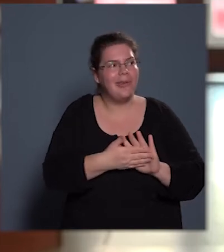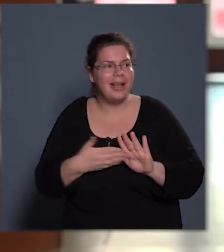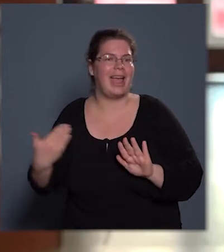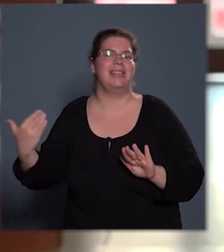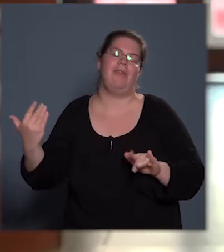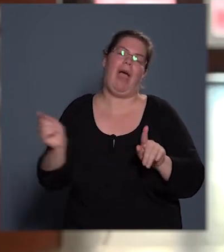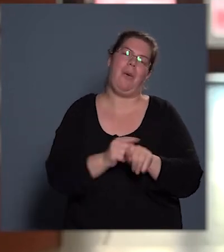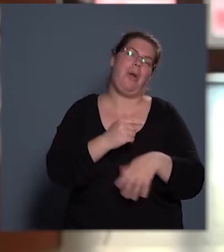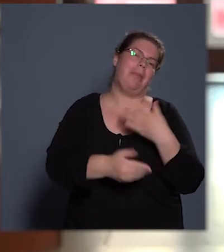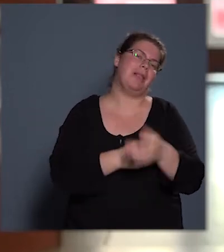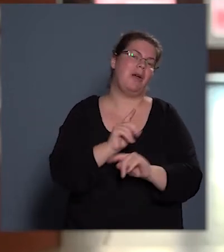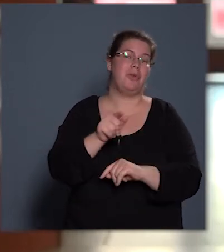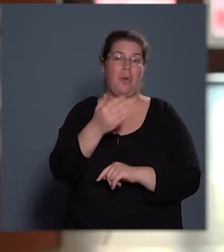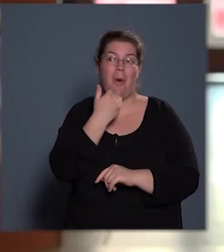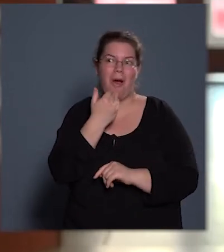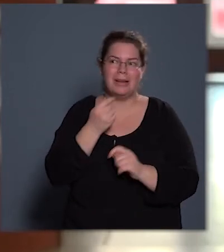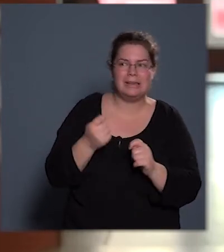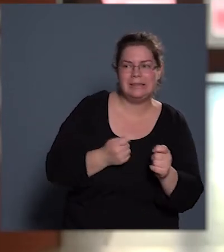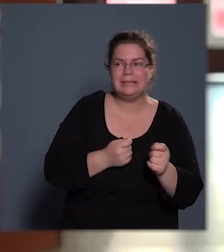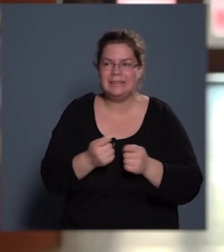ő akarta. Sokszor nem